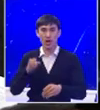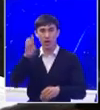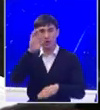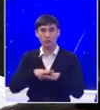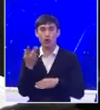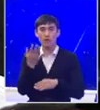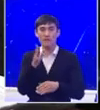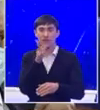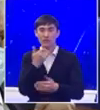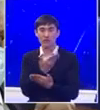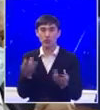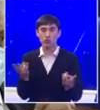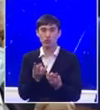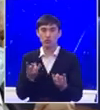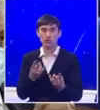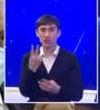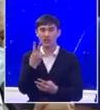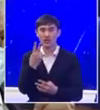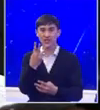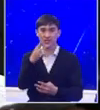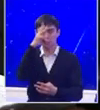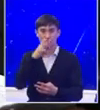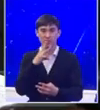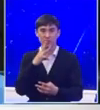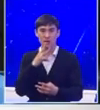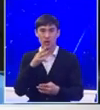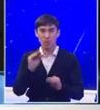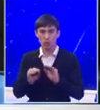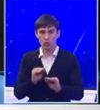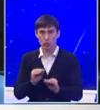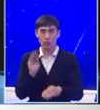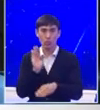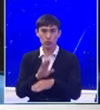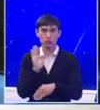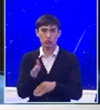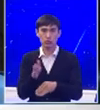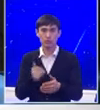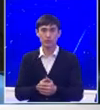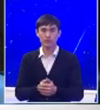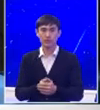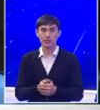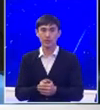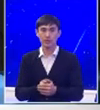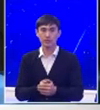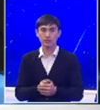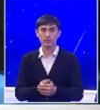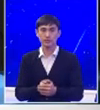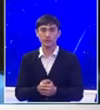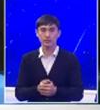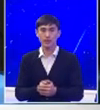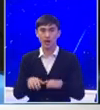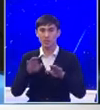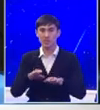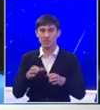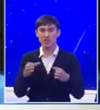времени вам нужно? Два-три месяца я сделаю еще. Протокольно будет мое поручение, как председателя